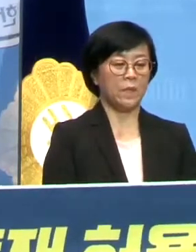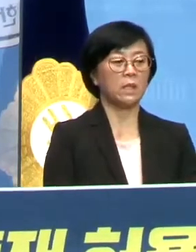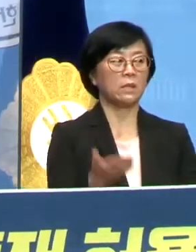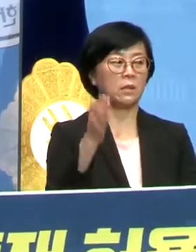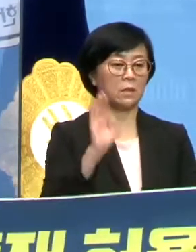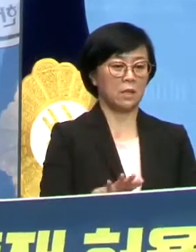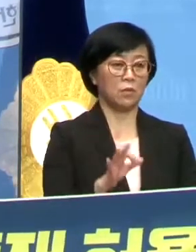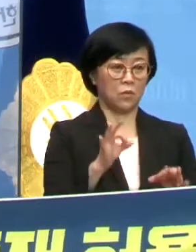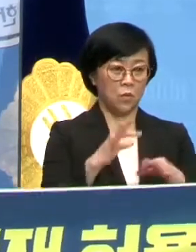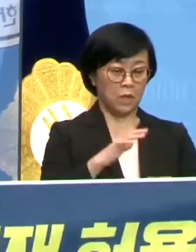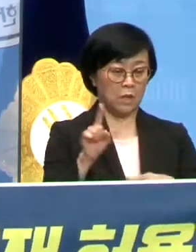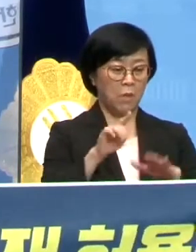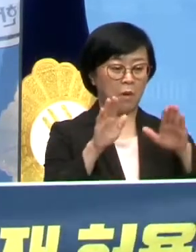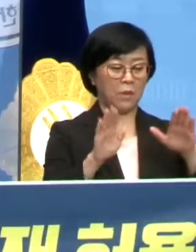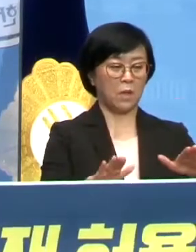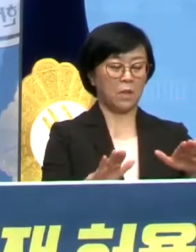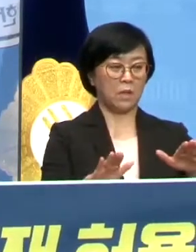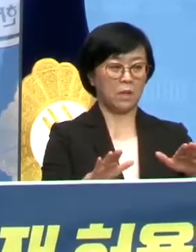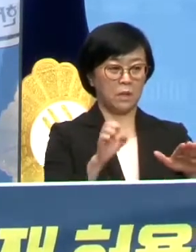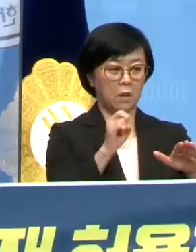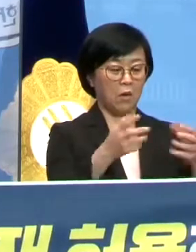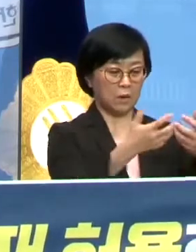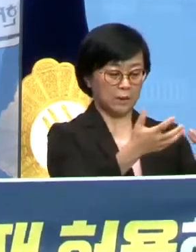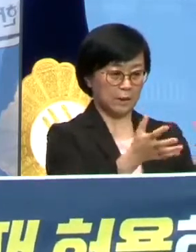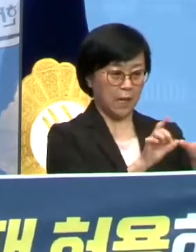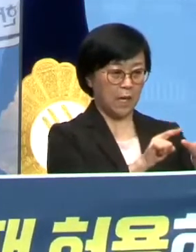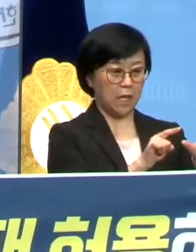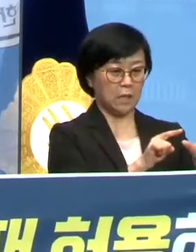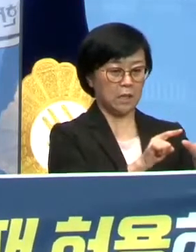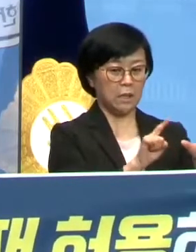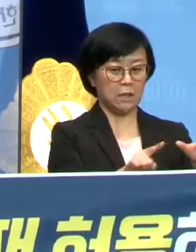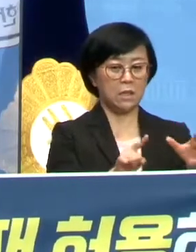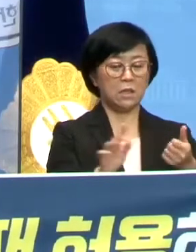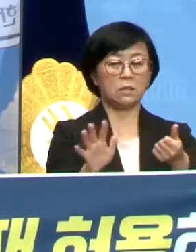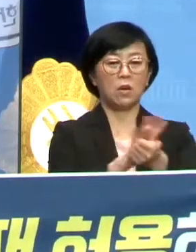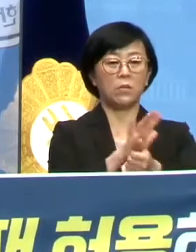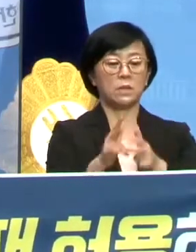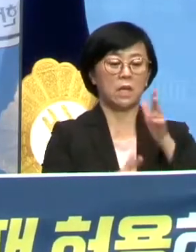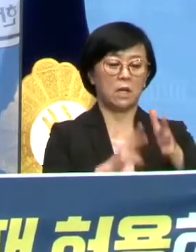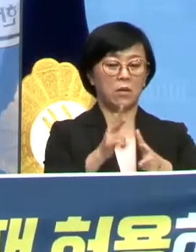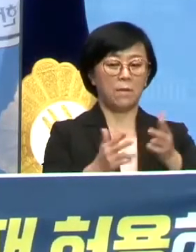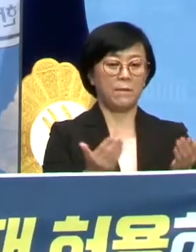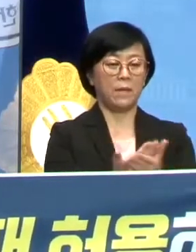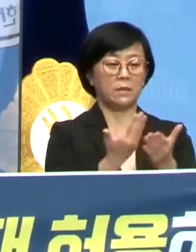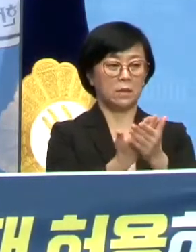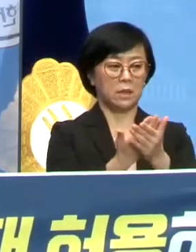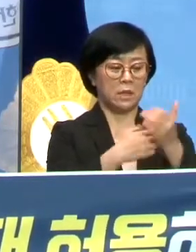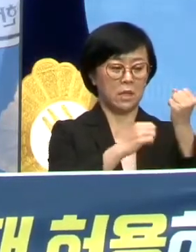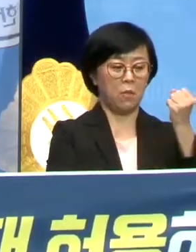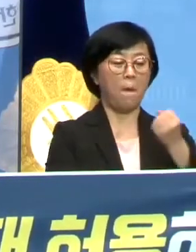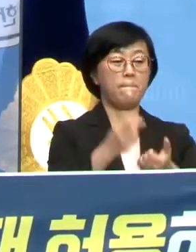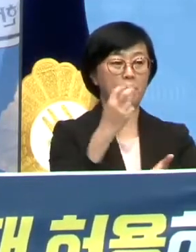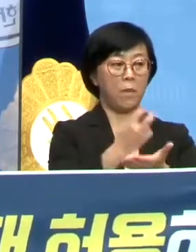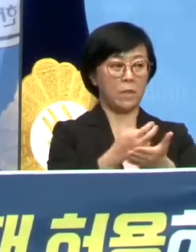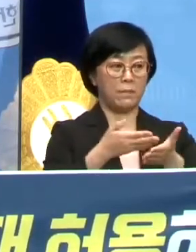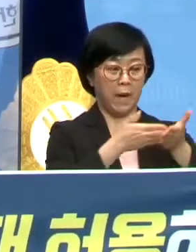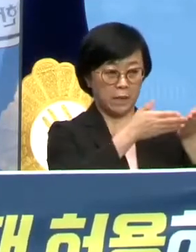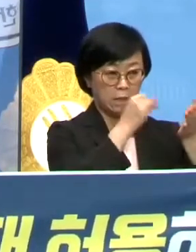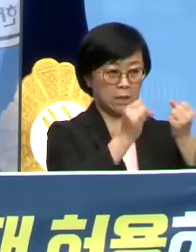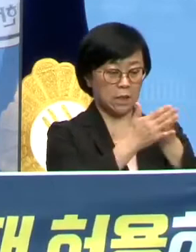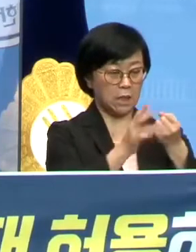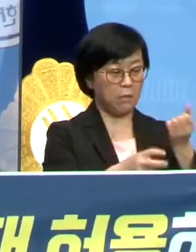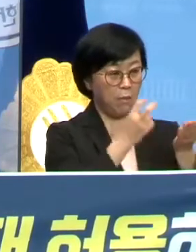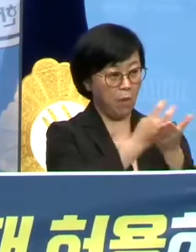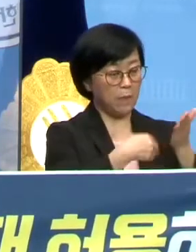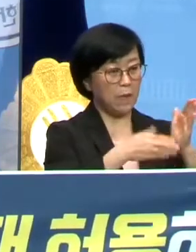그런데 놀랍게도 이번에는 여당이 된 더불어 민주당이 이 서비스 산업 발전 기본법 을 가리 했읍니다 더불어 민주당의 이